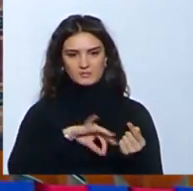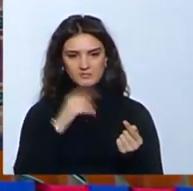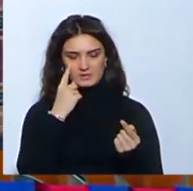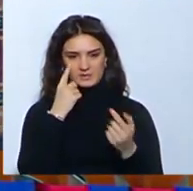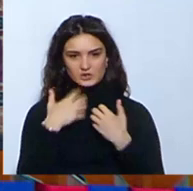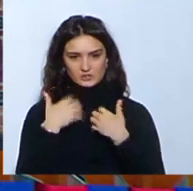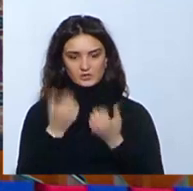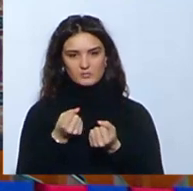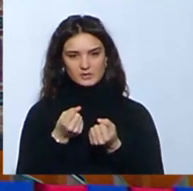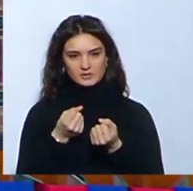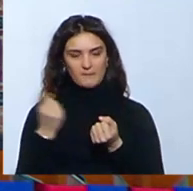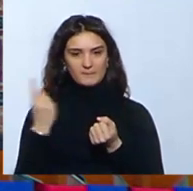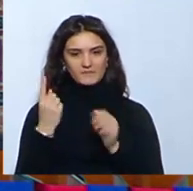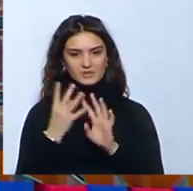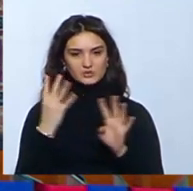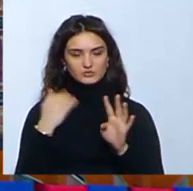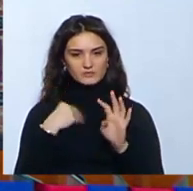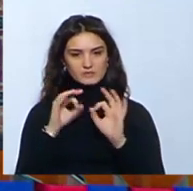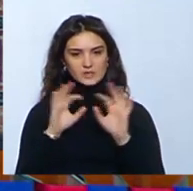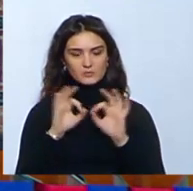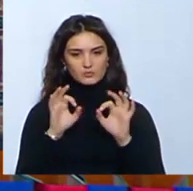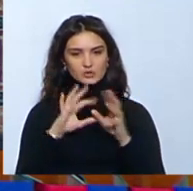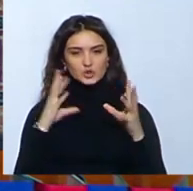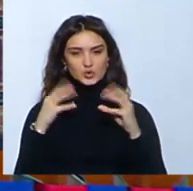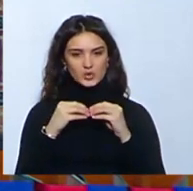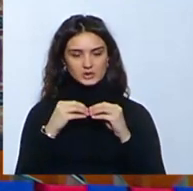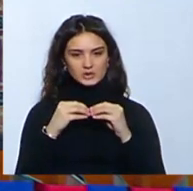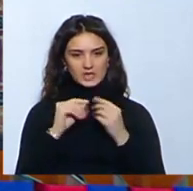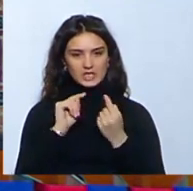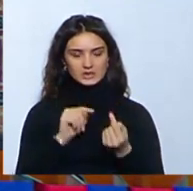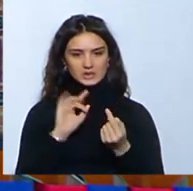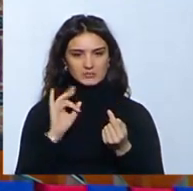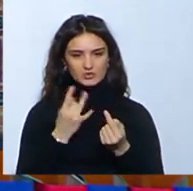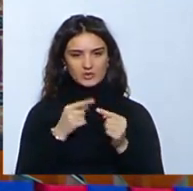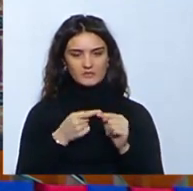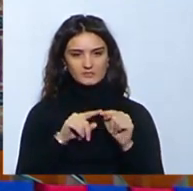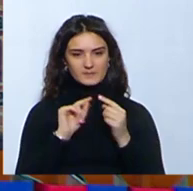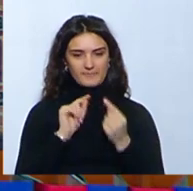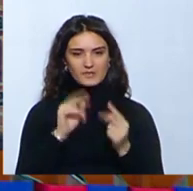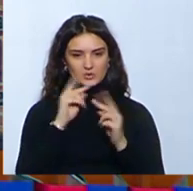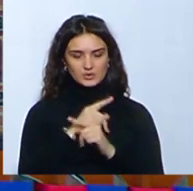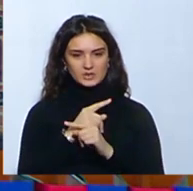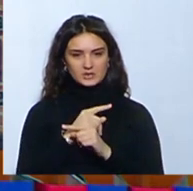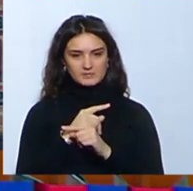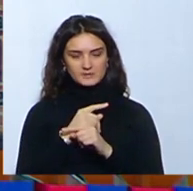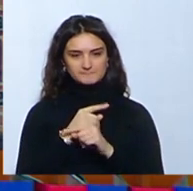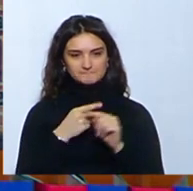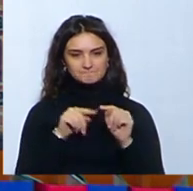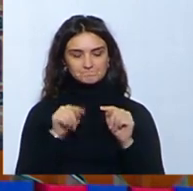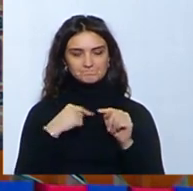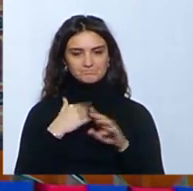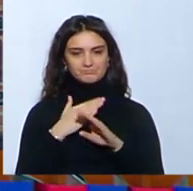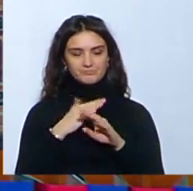თვალის ჯანმრთელობას. პირველ რიგში ჩვენ ლაპარაკობთ ხოლმე ზოგადად ანტიდამჟანგავებზე, ანუ ანტიოქსიდანტებზე. აქ ჩვენ